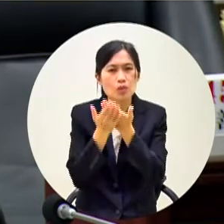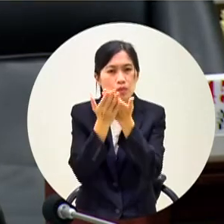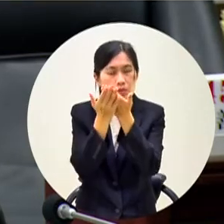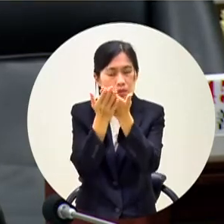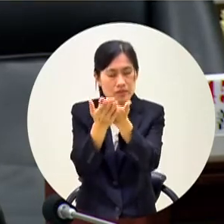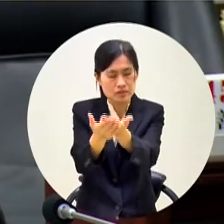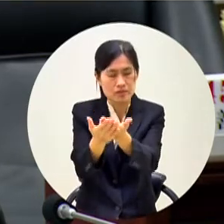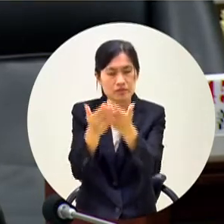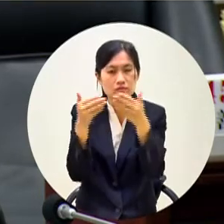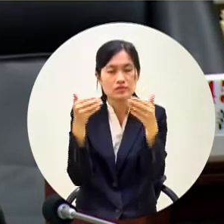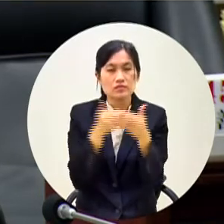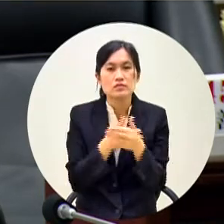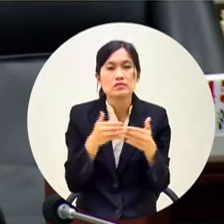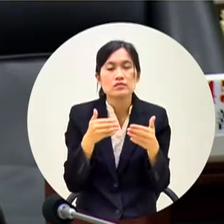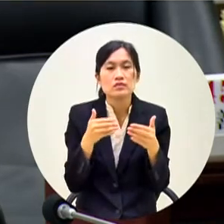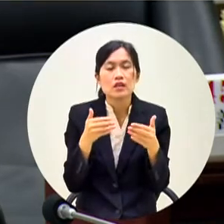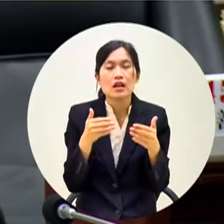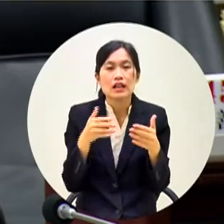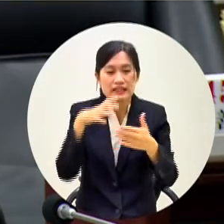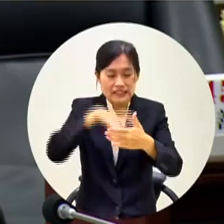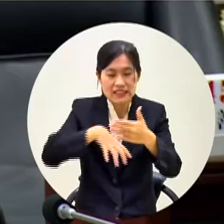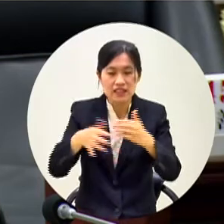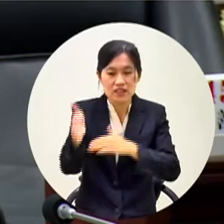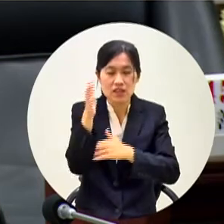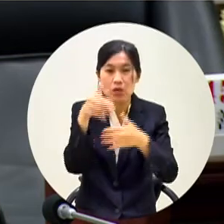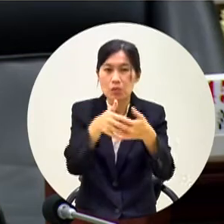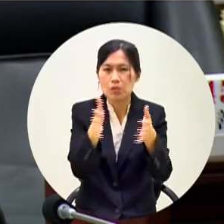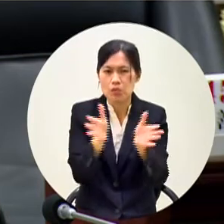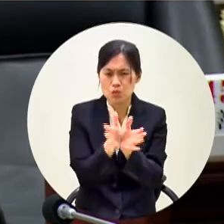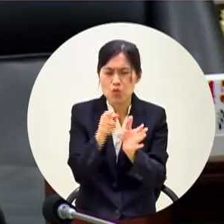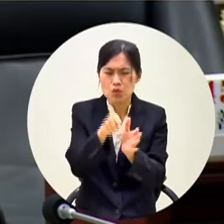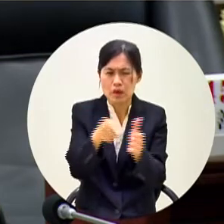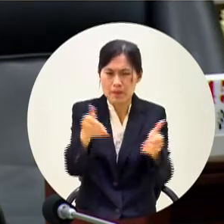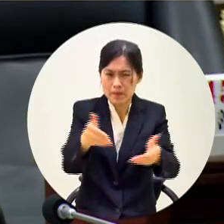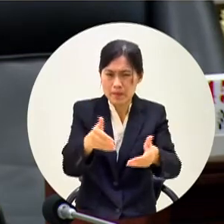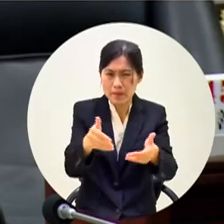会当甲这条路有哪来拓宽啊？